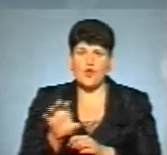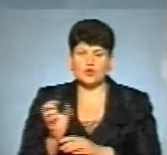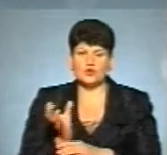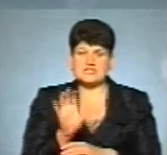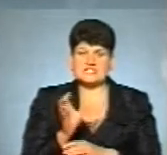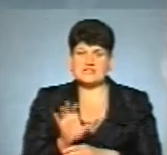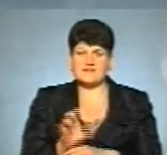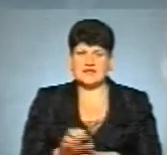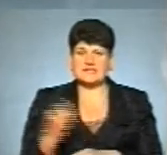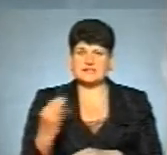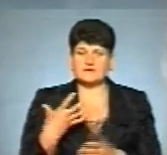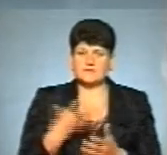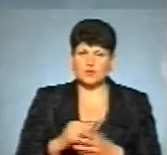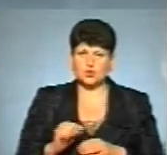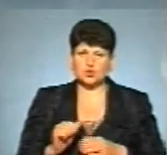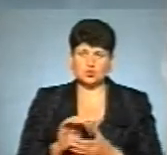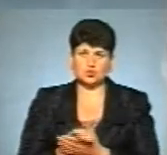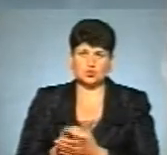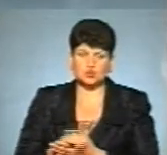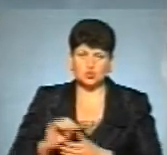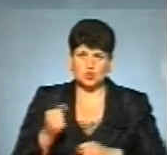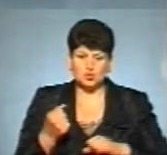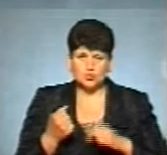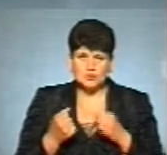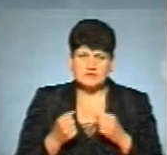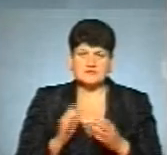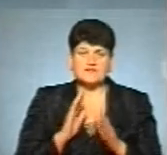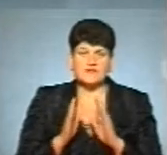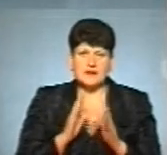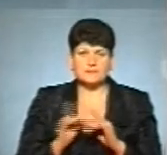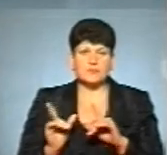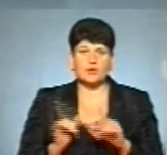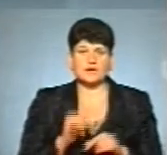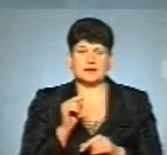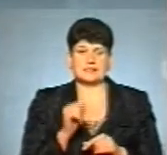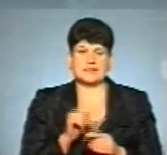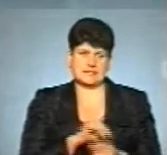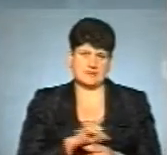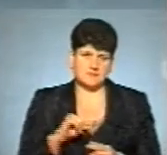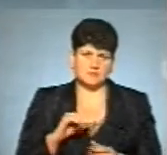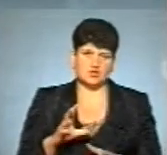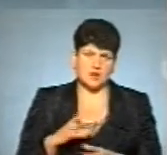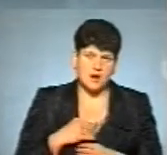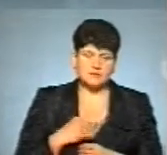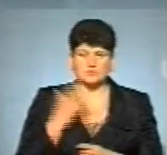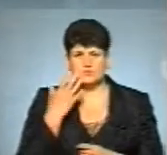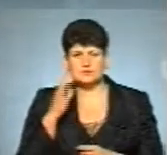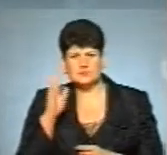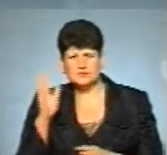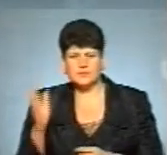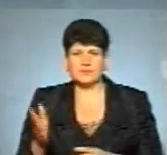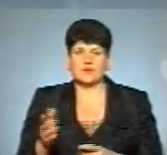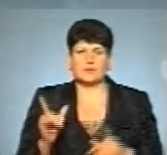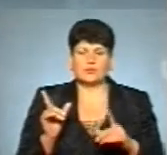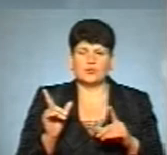ще сотню другу своїх друзів, знайомих з Фейсбука, наприклад, поїхати самостійно чи зі мною колись знову ж сюди, там приїхати